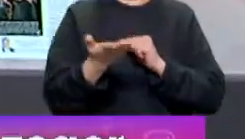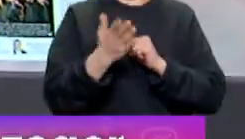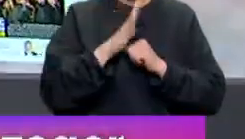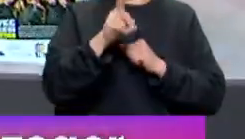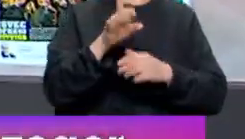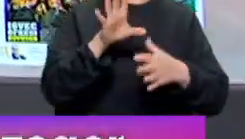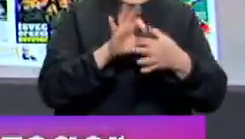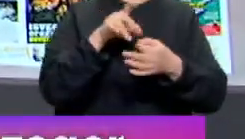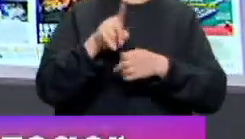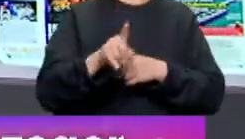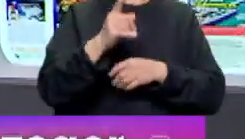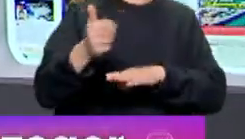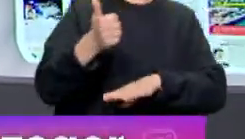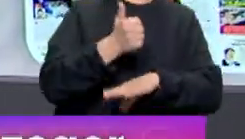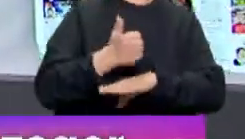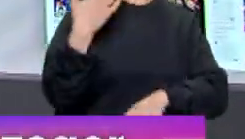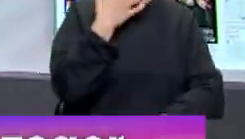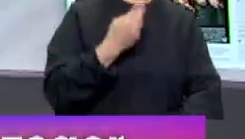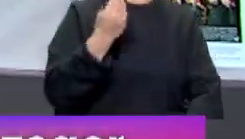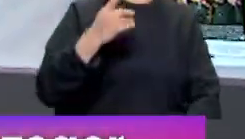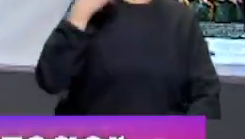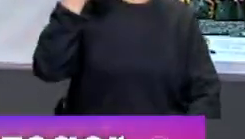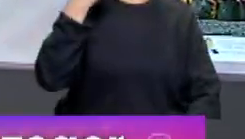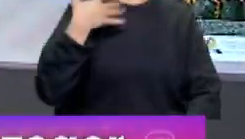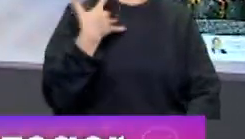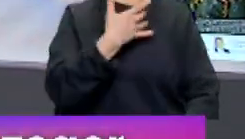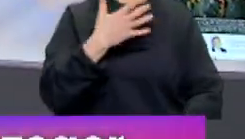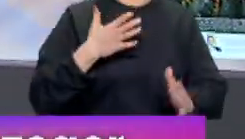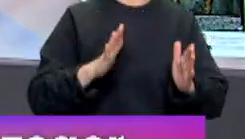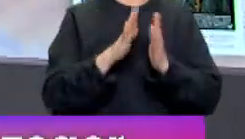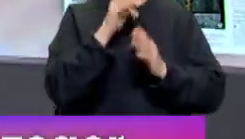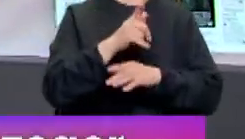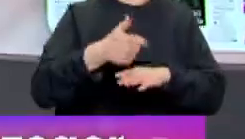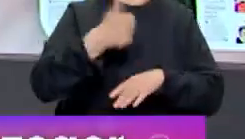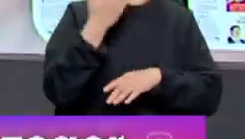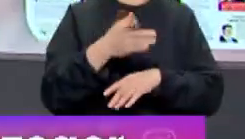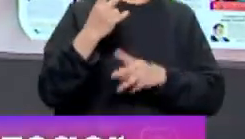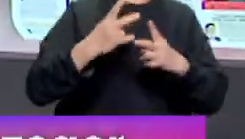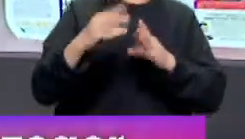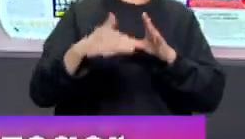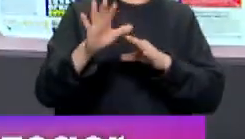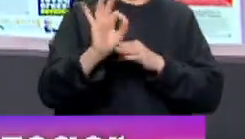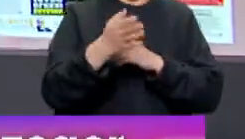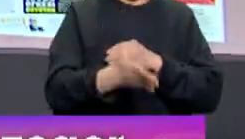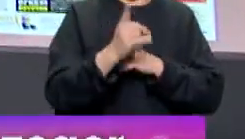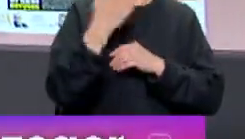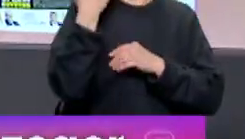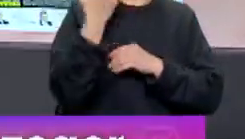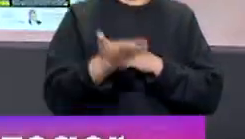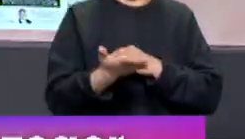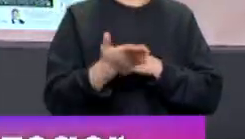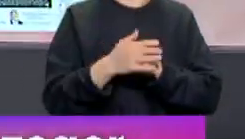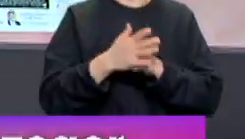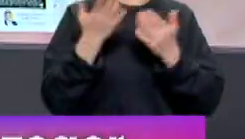konuyla ilgili iktidara Koz verdiği düşünülüyor Ana muhalefet liderinin gönderdiğiniz mesajlar buradan bunu söylüyor bir izleyicimiz